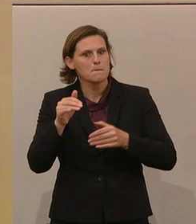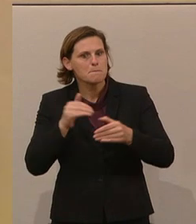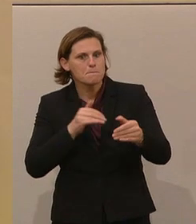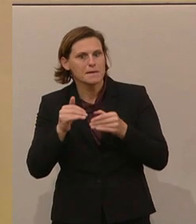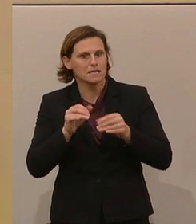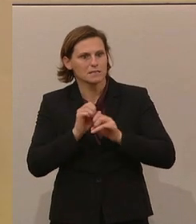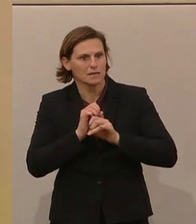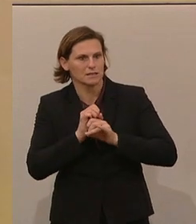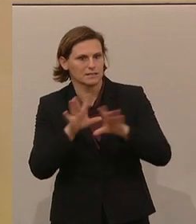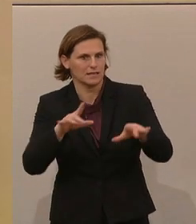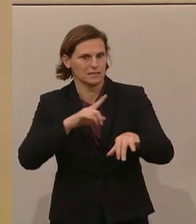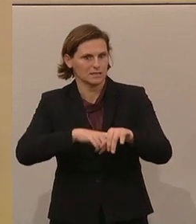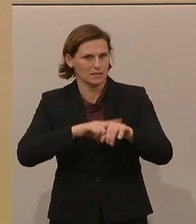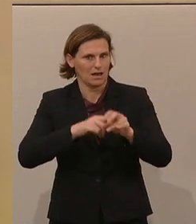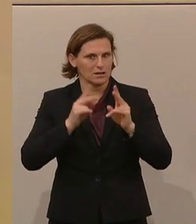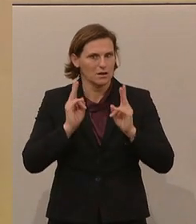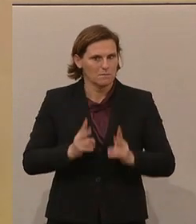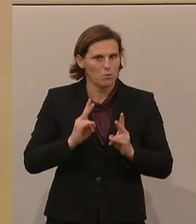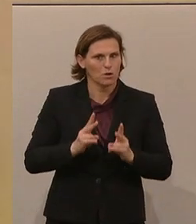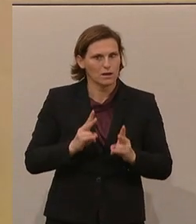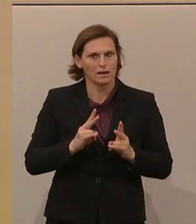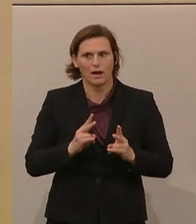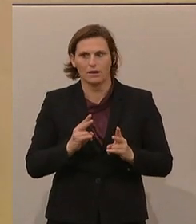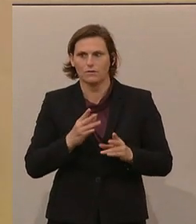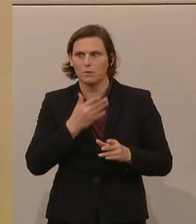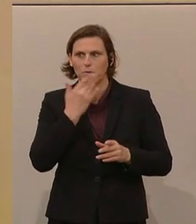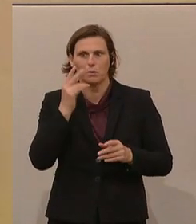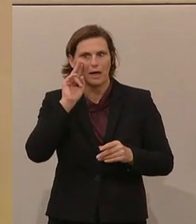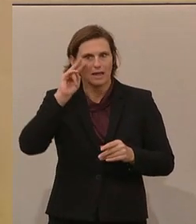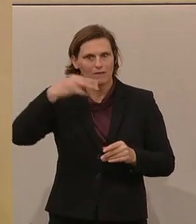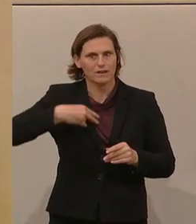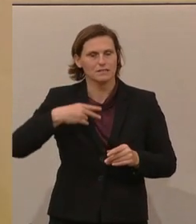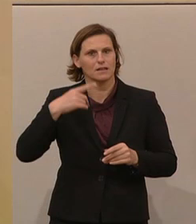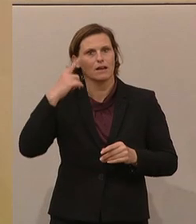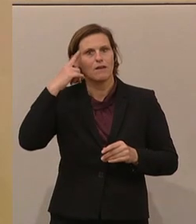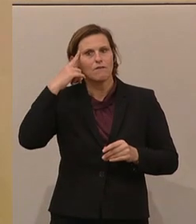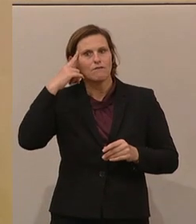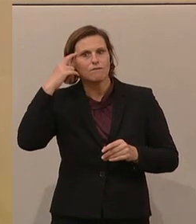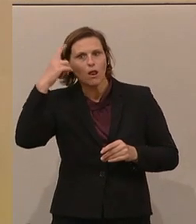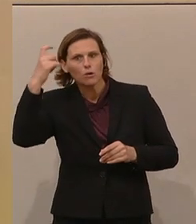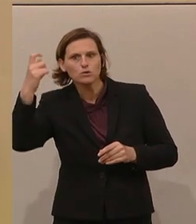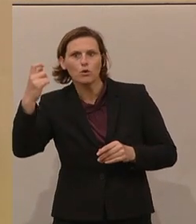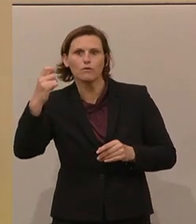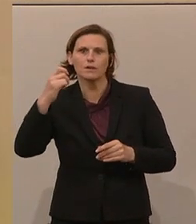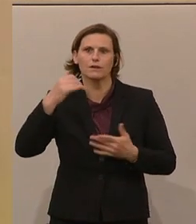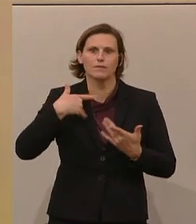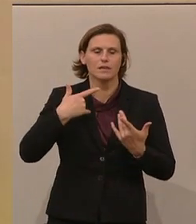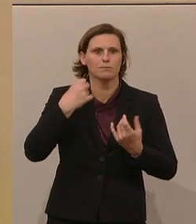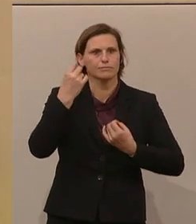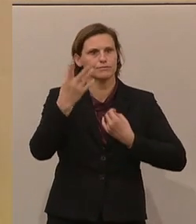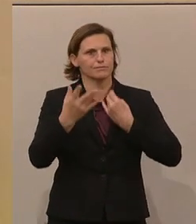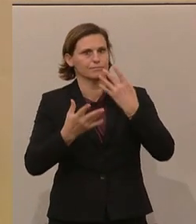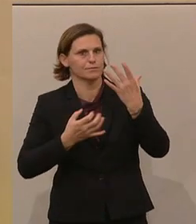gesamte Sendezeit die Gelegenheit geboten wird, sich völlig unreflektiert als philosophisch und kulturell versierter Schöngeist zu inszenieren,